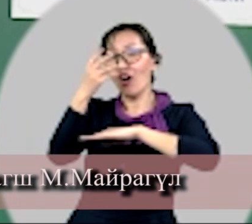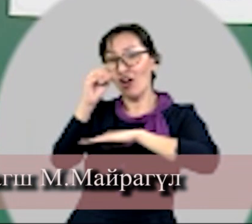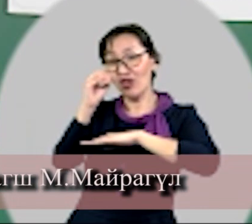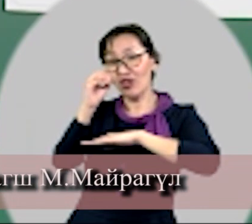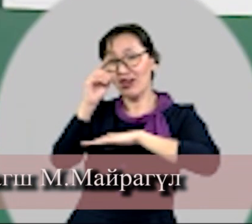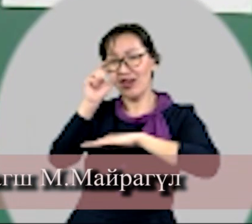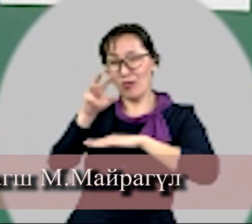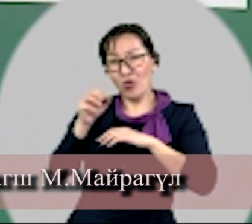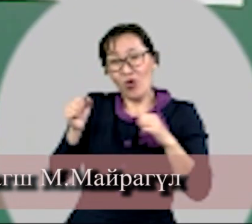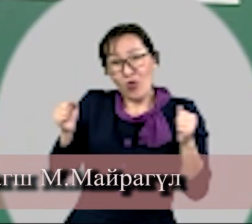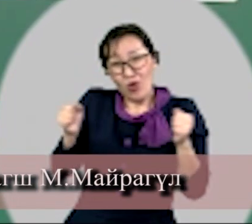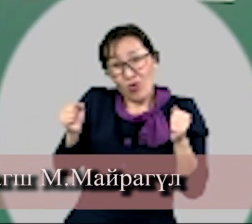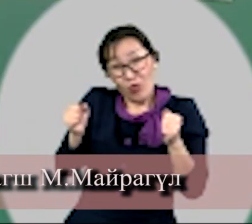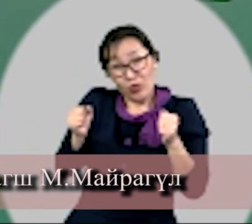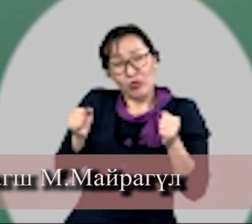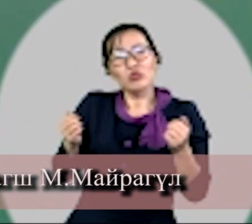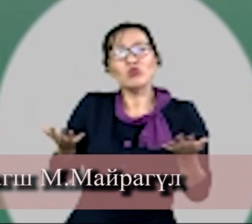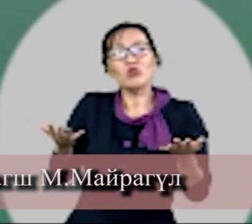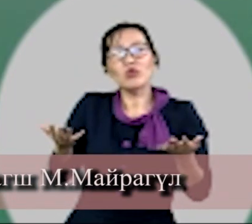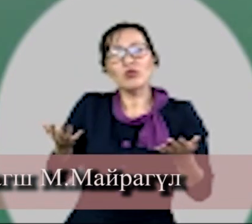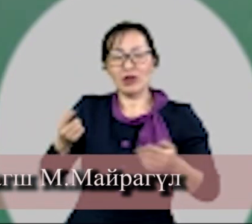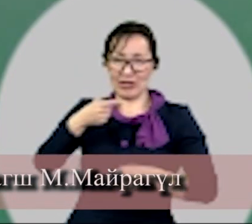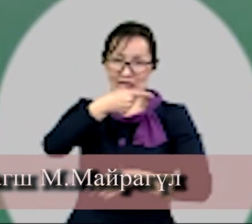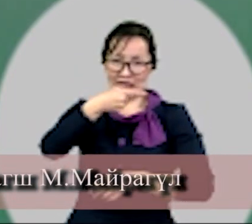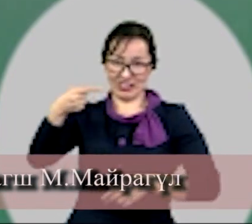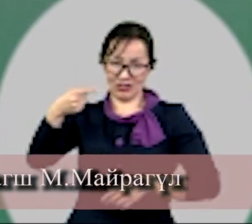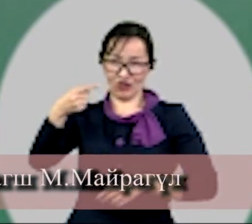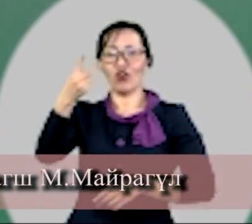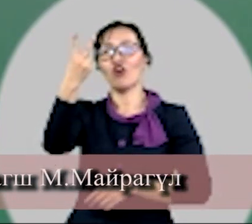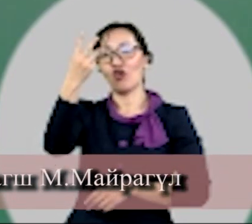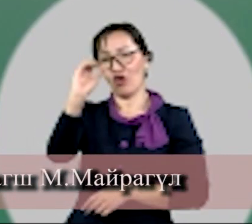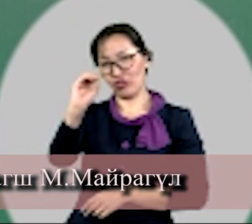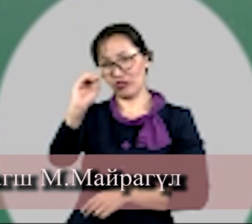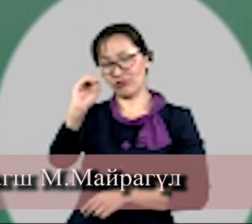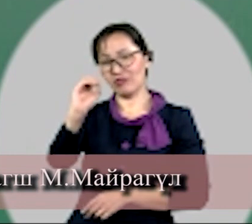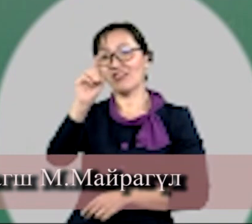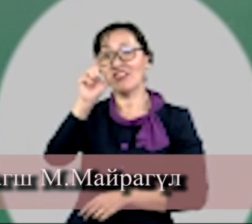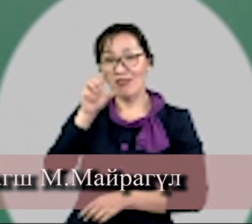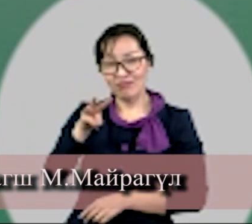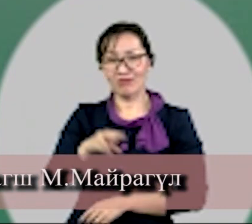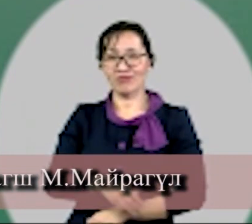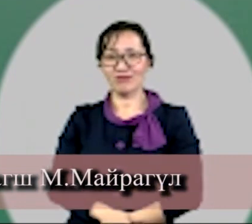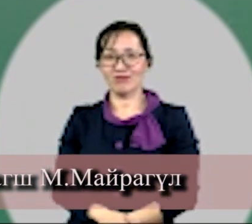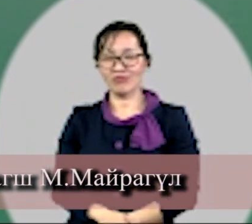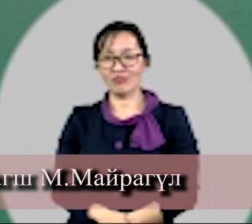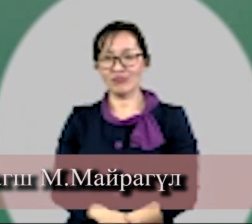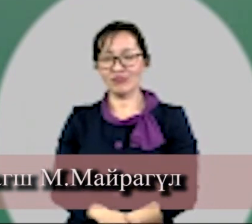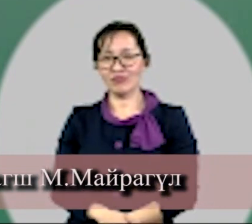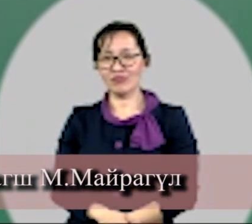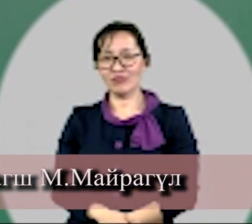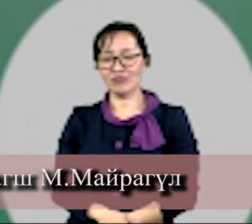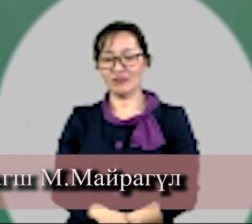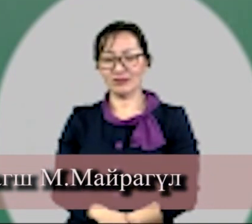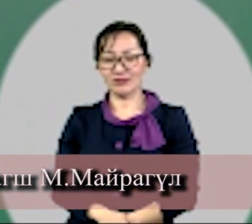Ендеше, балалар, суық ауа райын теріс санмен белгілейміз. Біз алу 20 немесе қосу 20